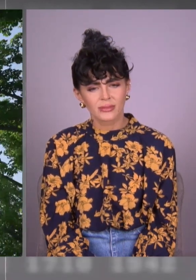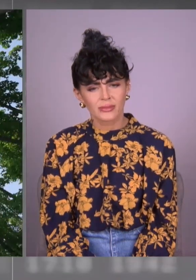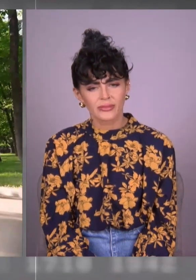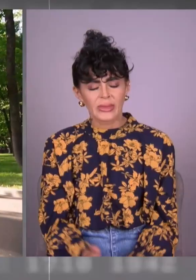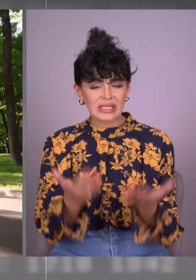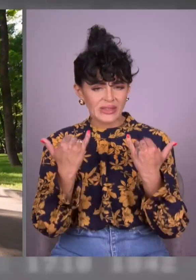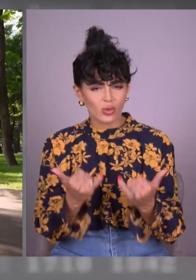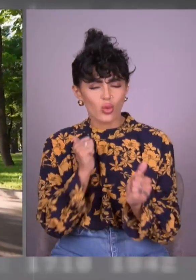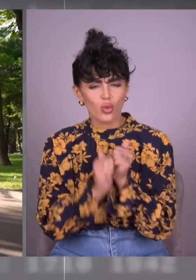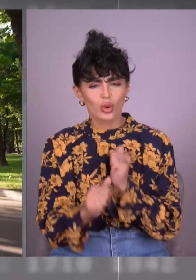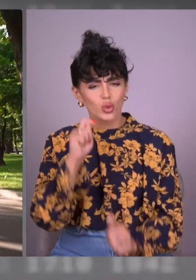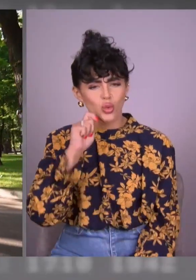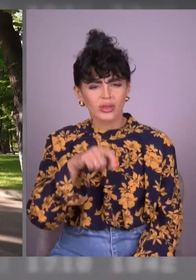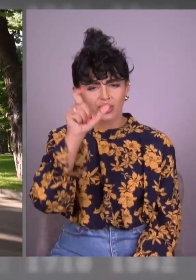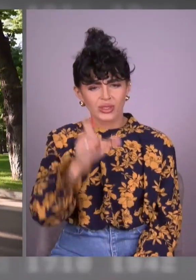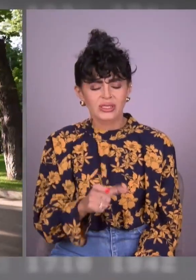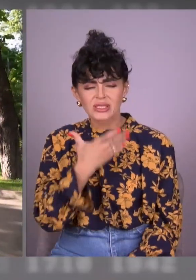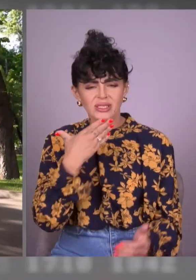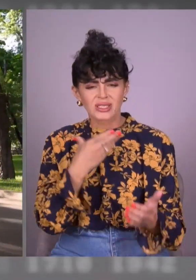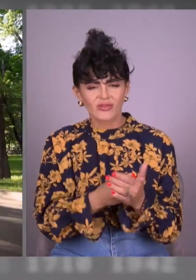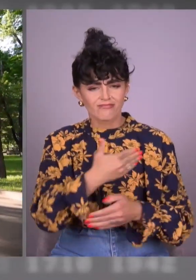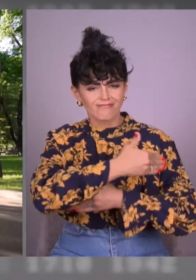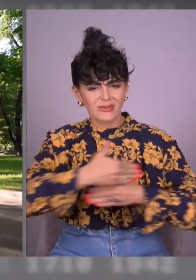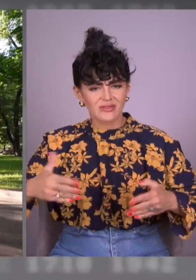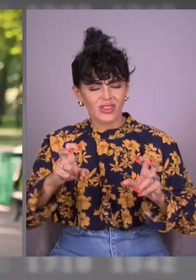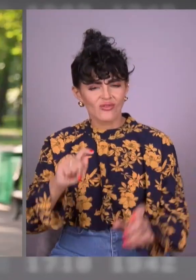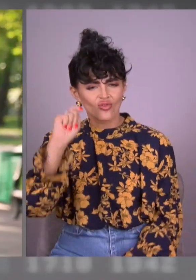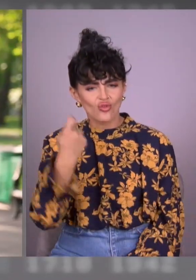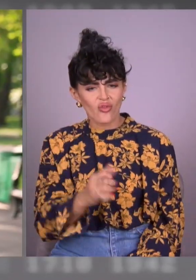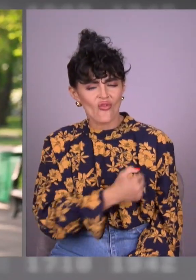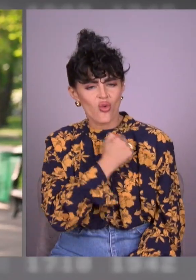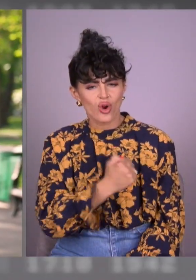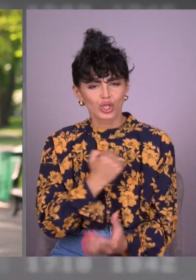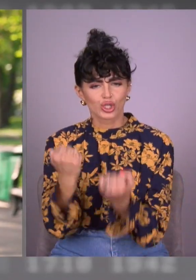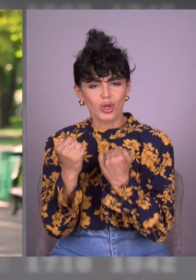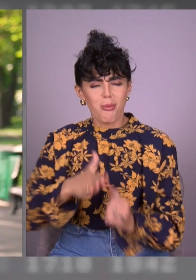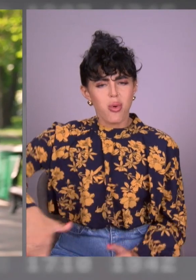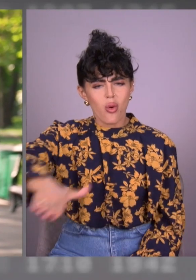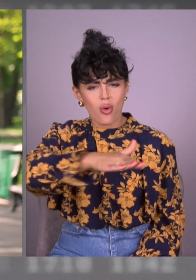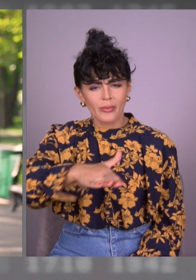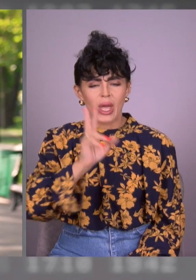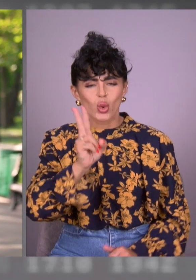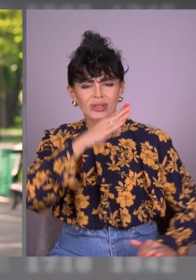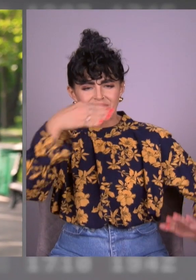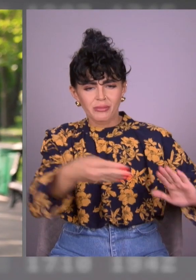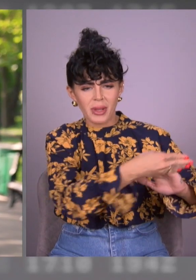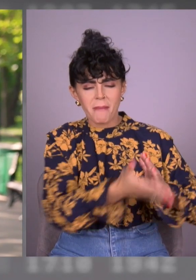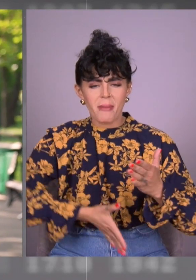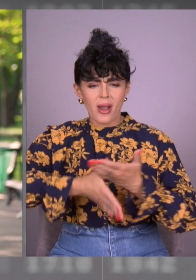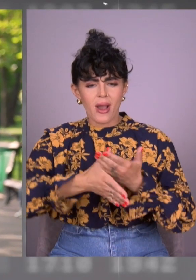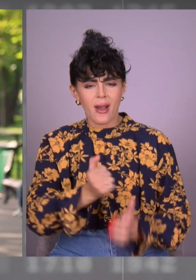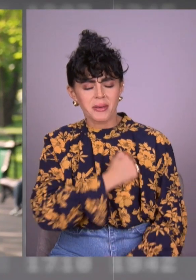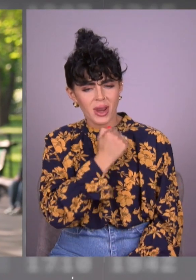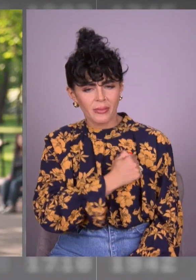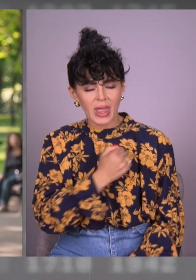Сьогодні у кожного українця свій фронт. Військові захищають нас на полі бою. Ті, хто в тилу, невпинно допомагають армії, а